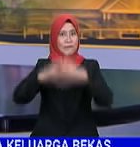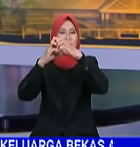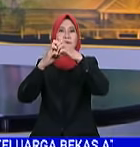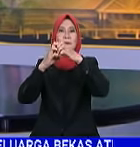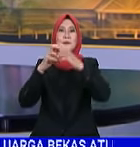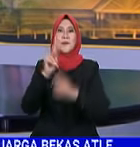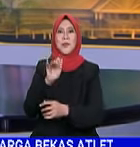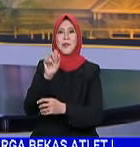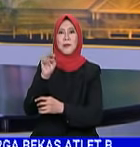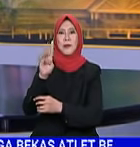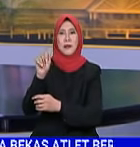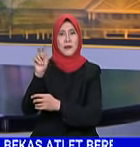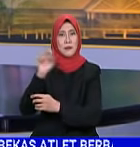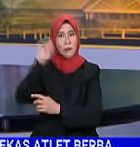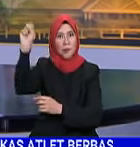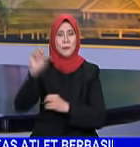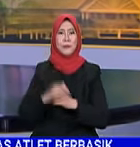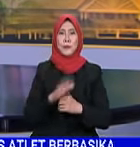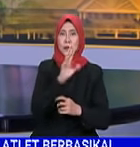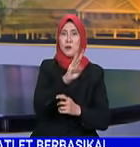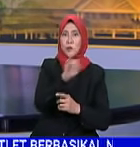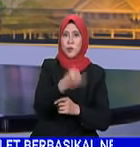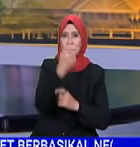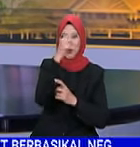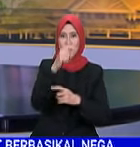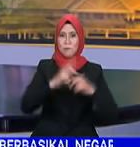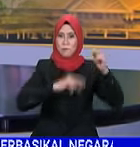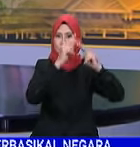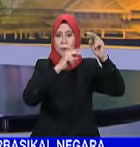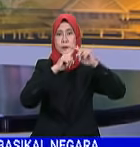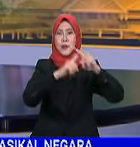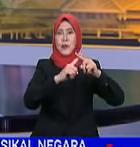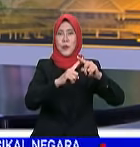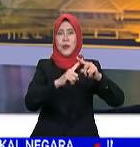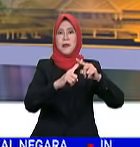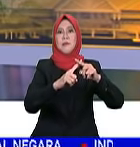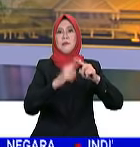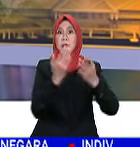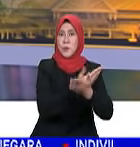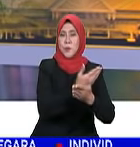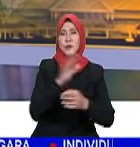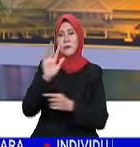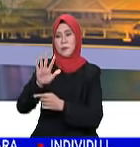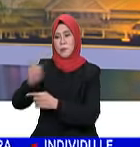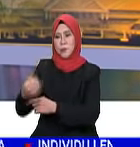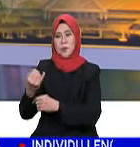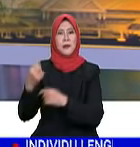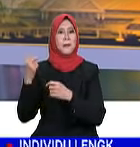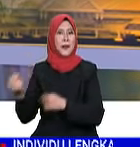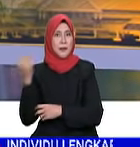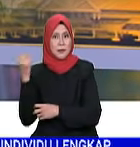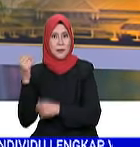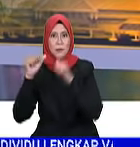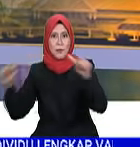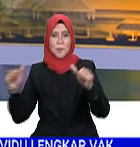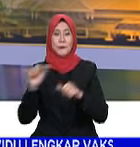Kinabatangan Sabah. Dan daripada jumlah itu, 6 juta ringgit untuk membina Dewan Serbaguna Kinabatangan baru, 5 juta ringgit membina pasar awam, manakala